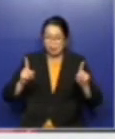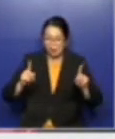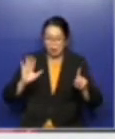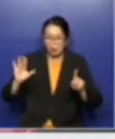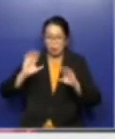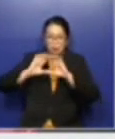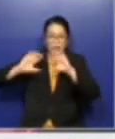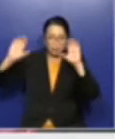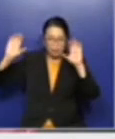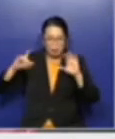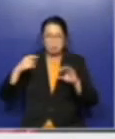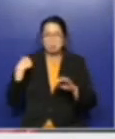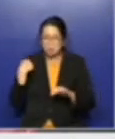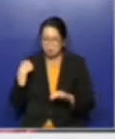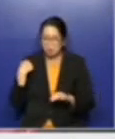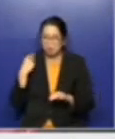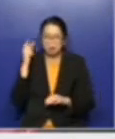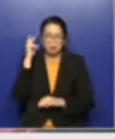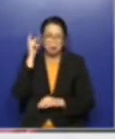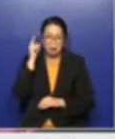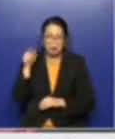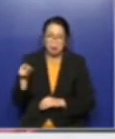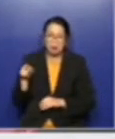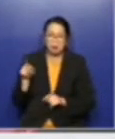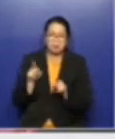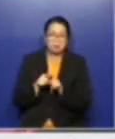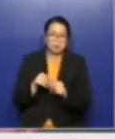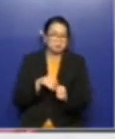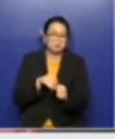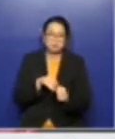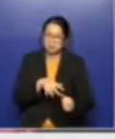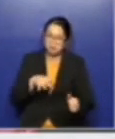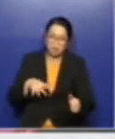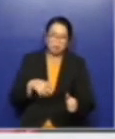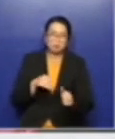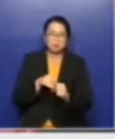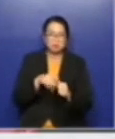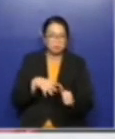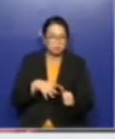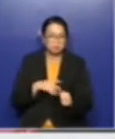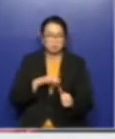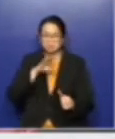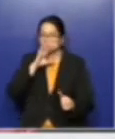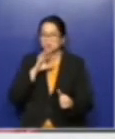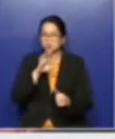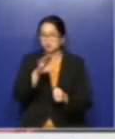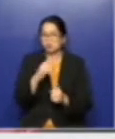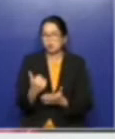บาลหรือไม่ในการเป็นธงนำในการส่งเสียง